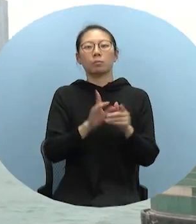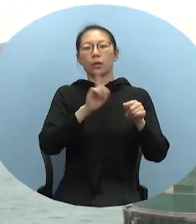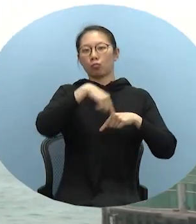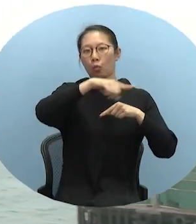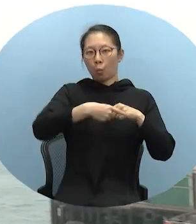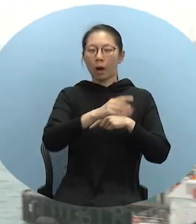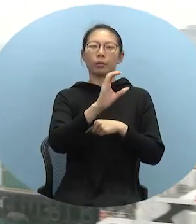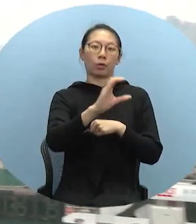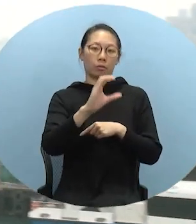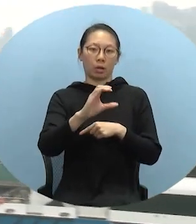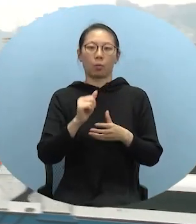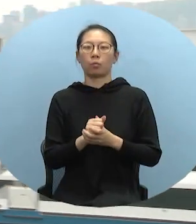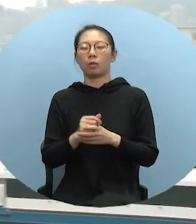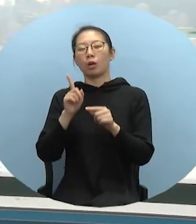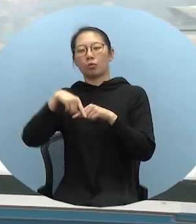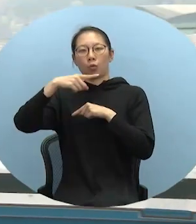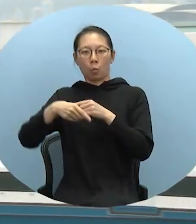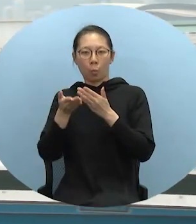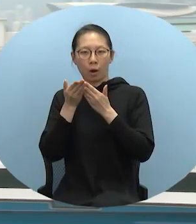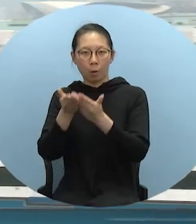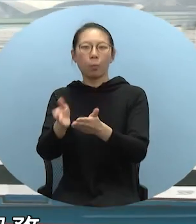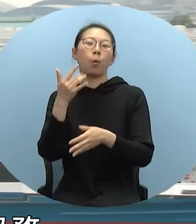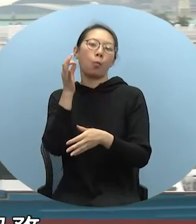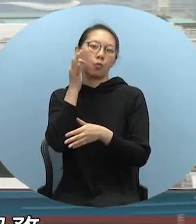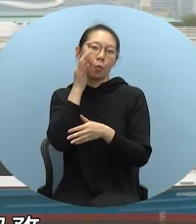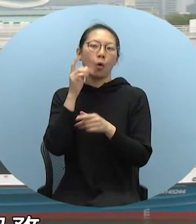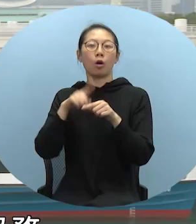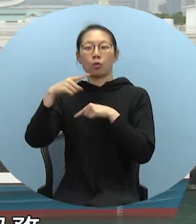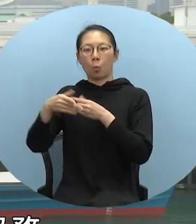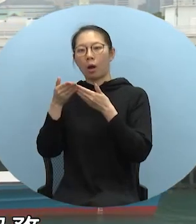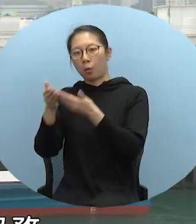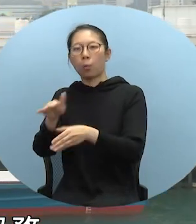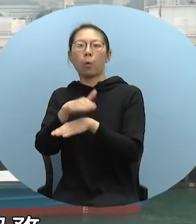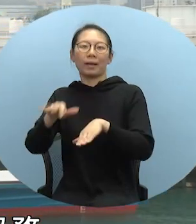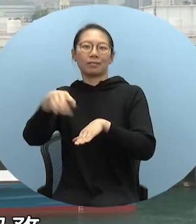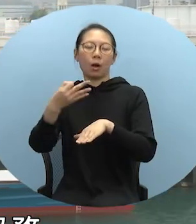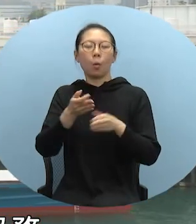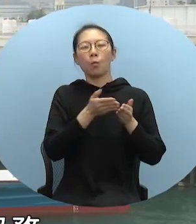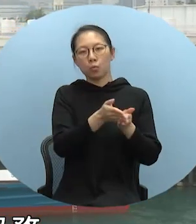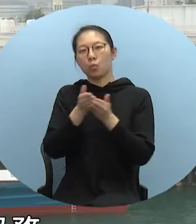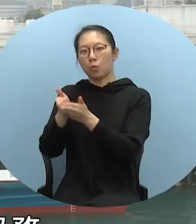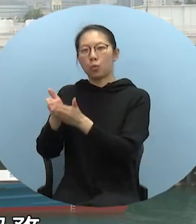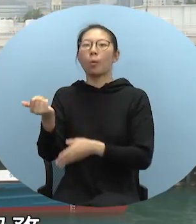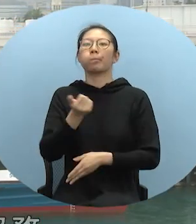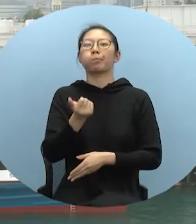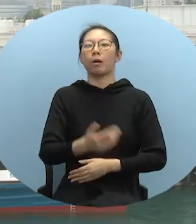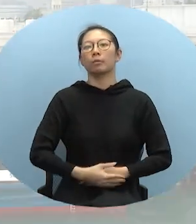中環往來長洲、中環往來梅窩和中環往來坪洲的航線服務。